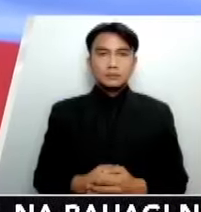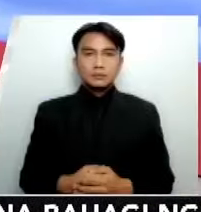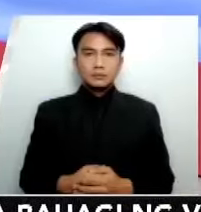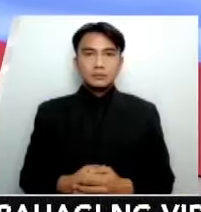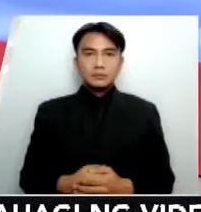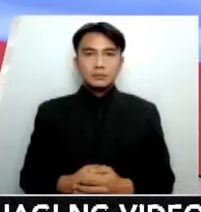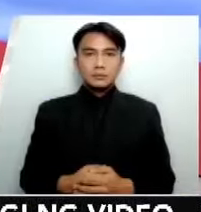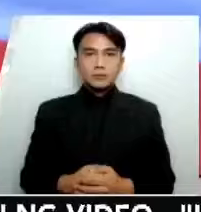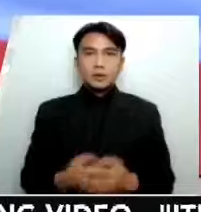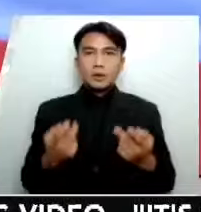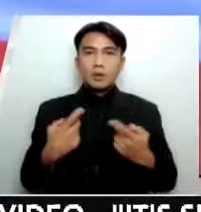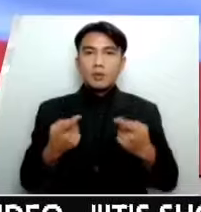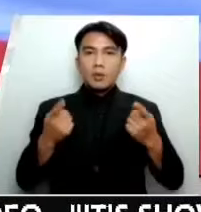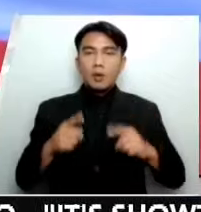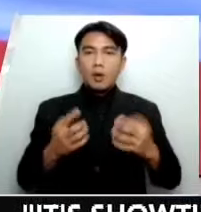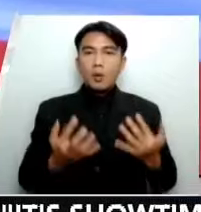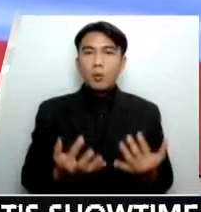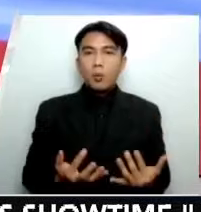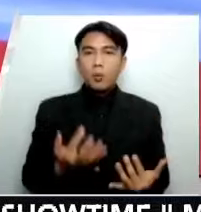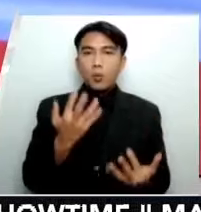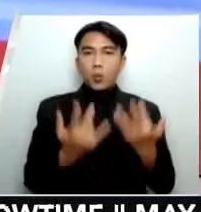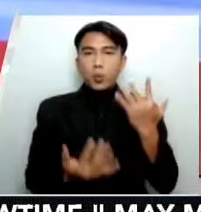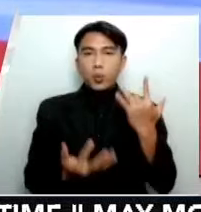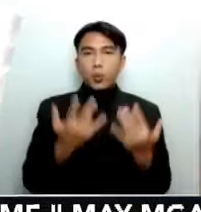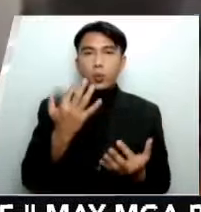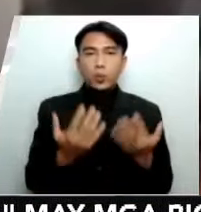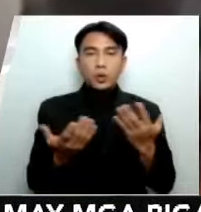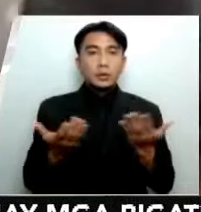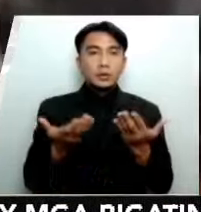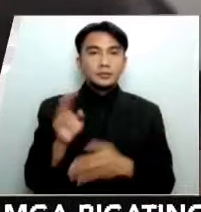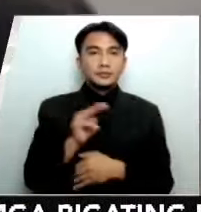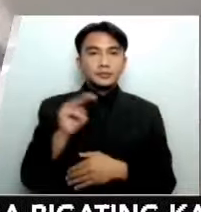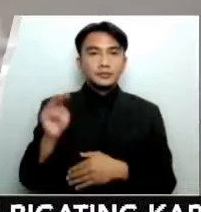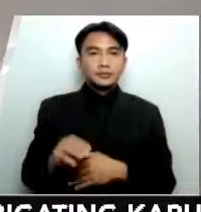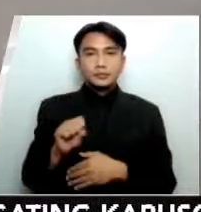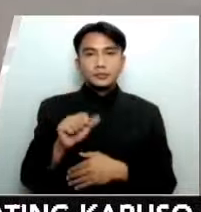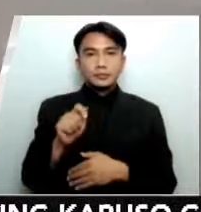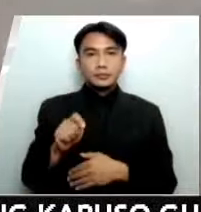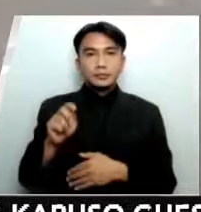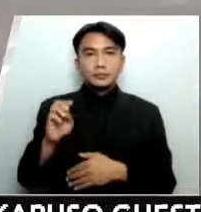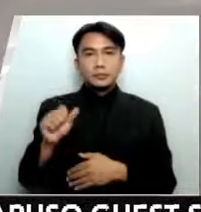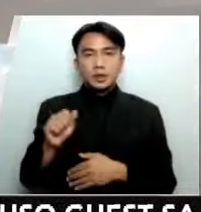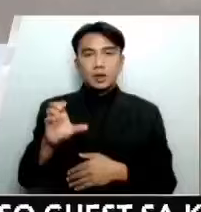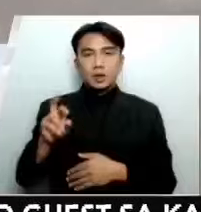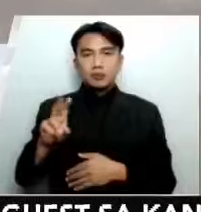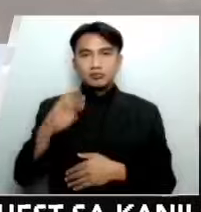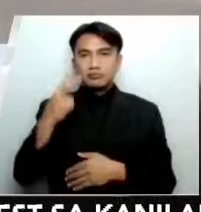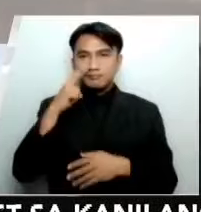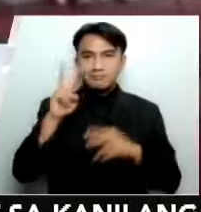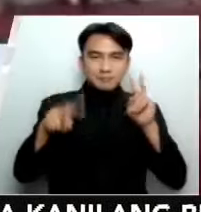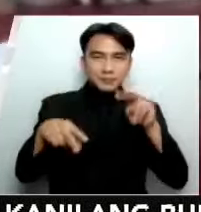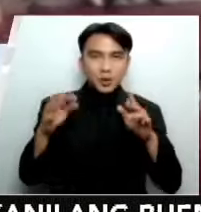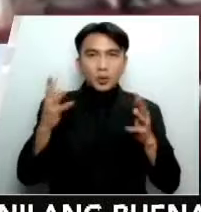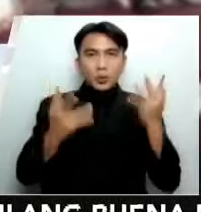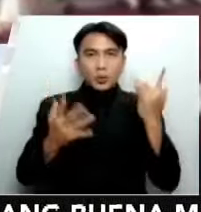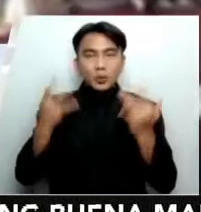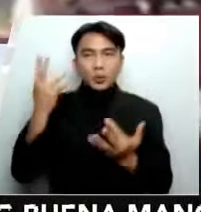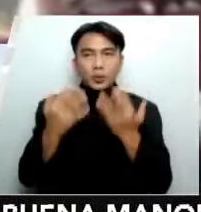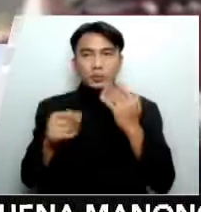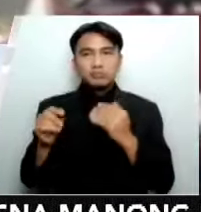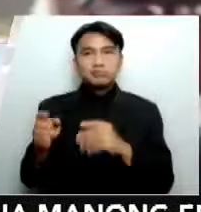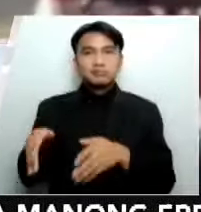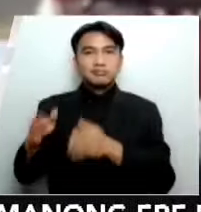Sumiklab ang malaking sunog sa Santa Cruz, Maynila. Halos mag-zero visibility sa residential at commercial area matapos mabalot